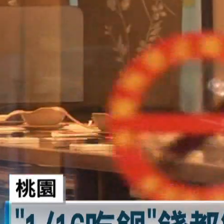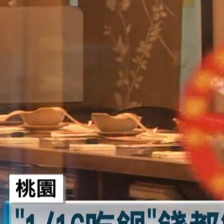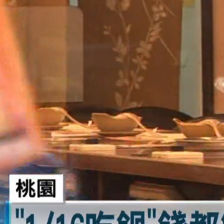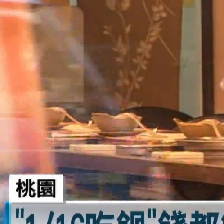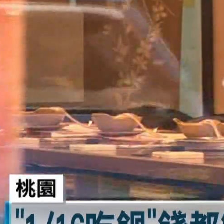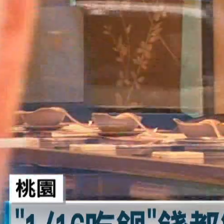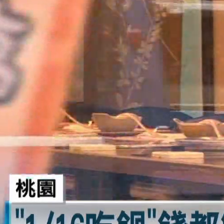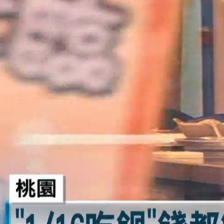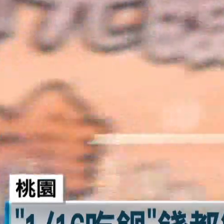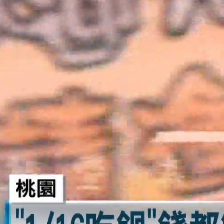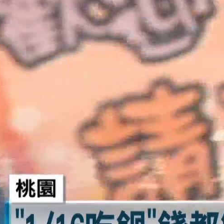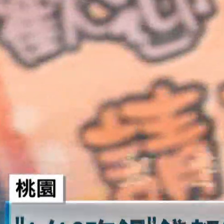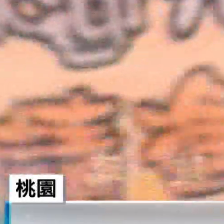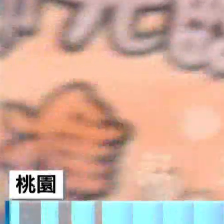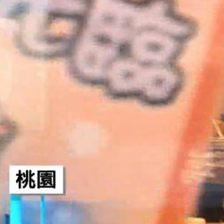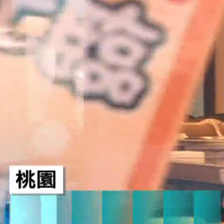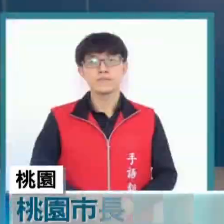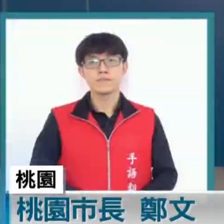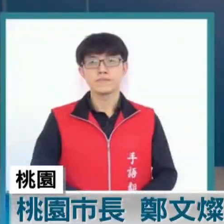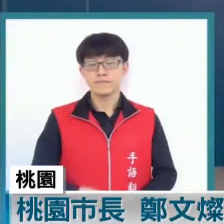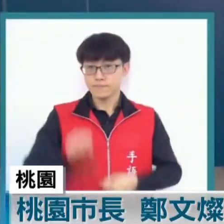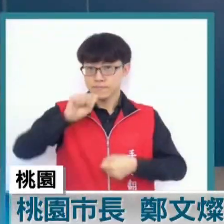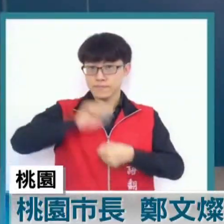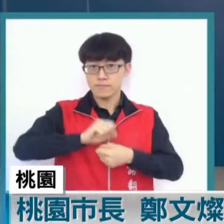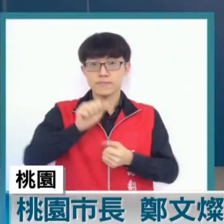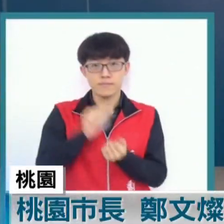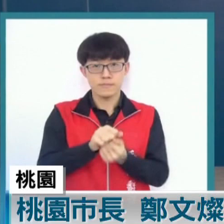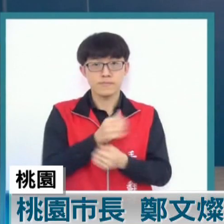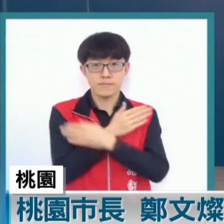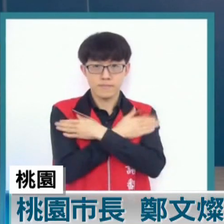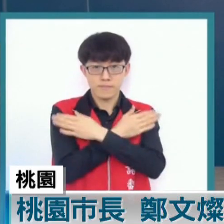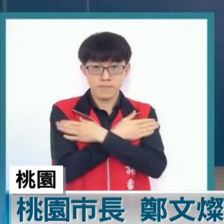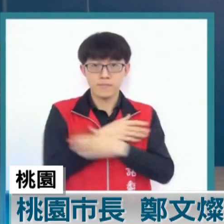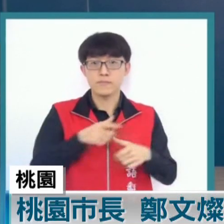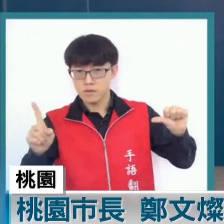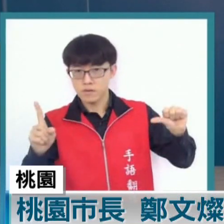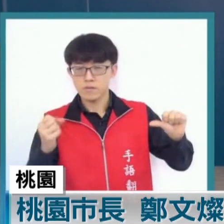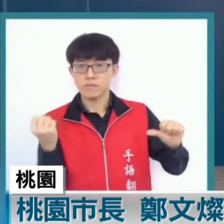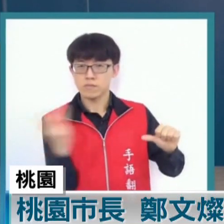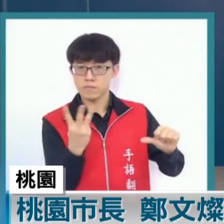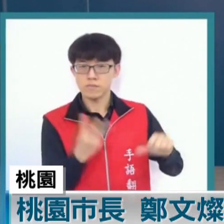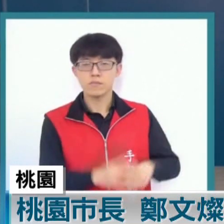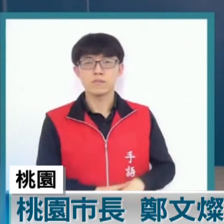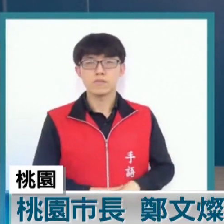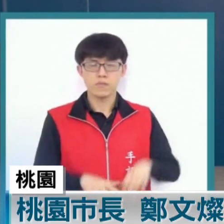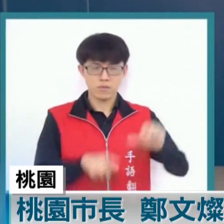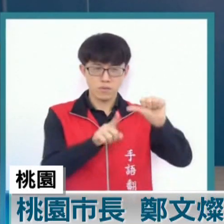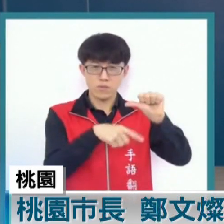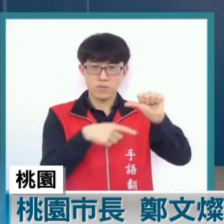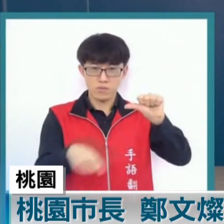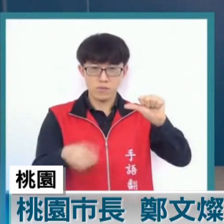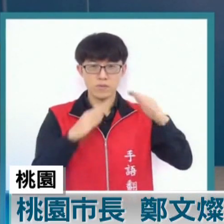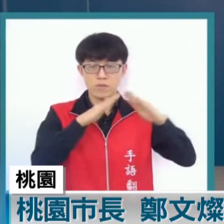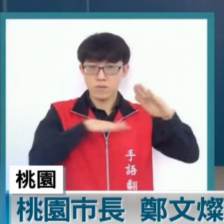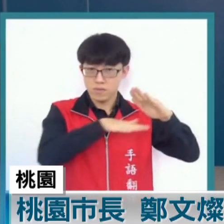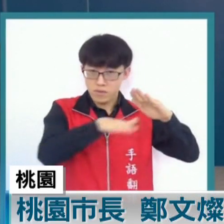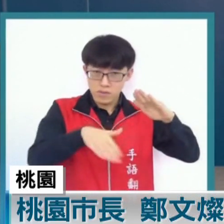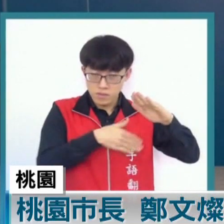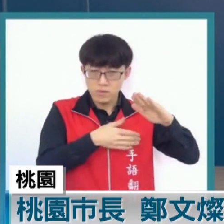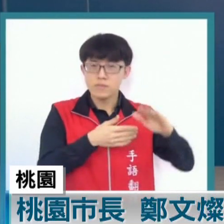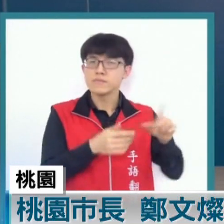重大进展。 加贝尔幼儿园今天有新增7个人确诊，这5个人确诊的家庭哦，他